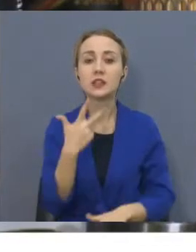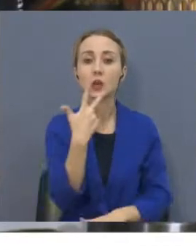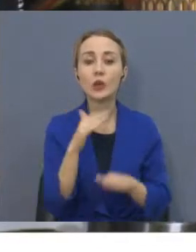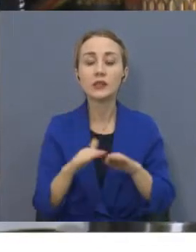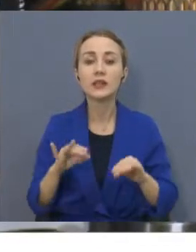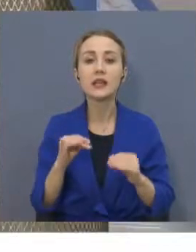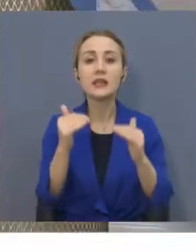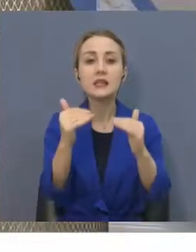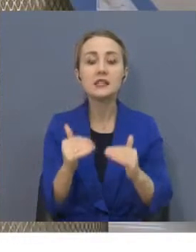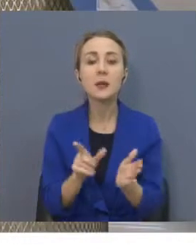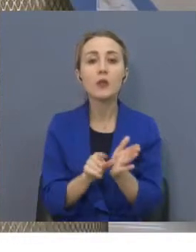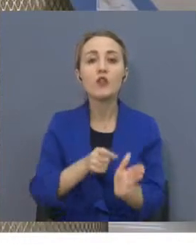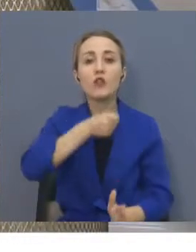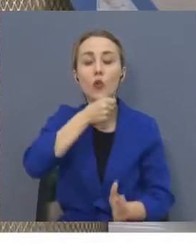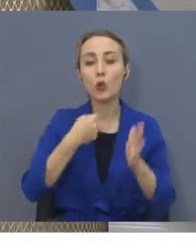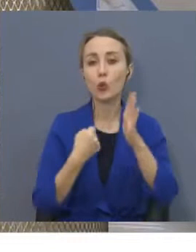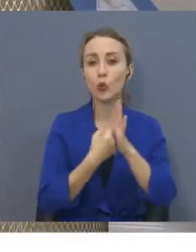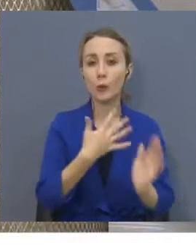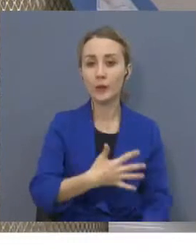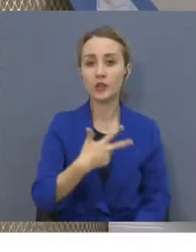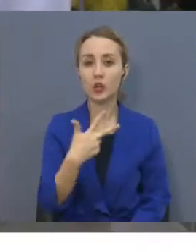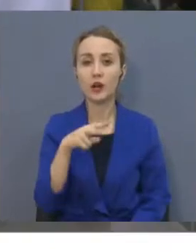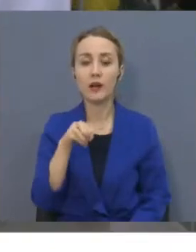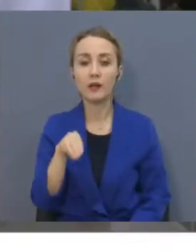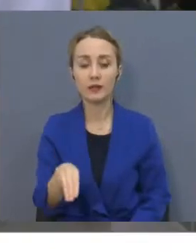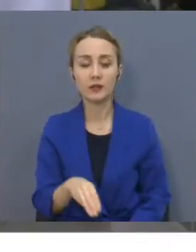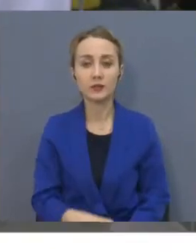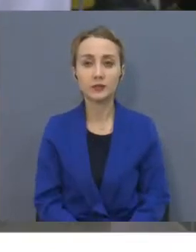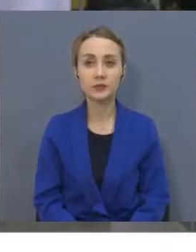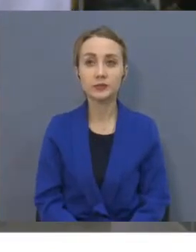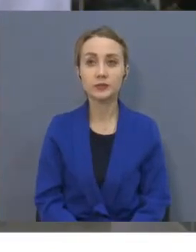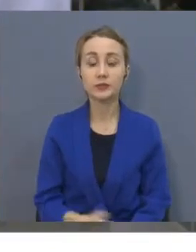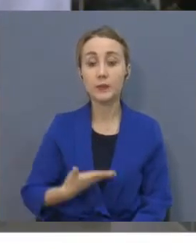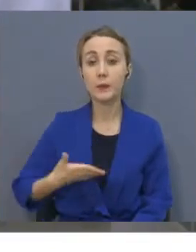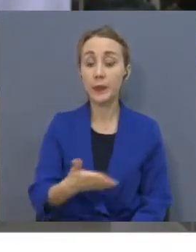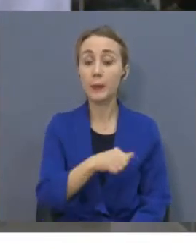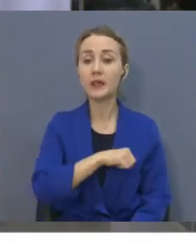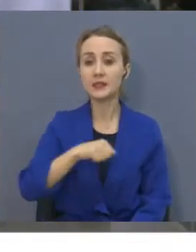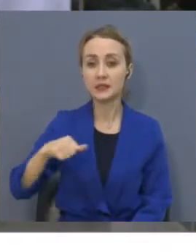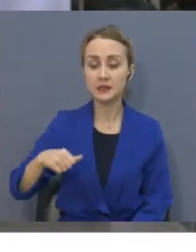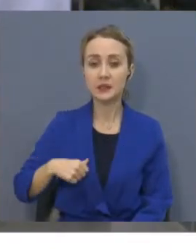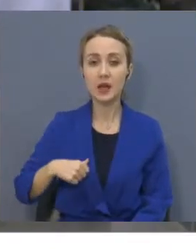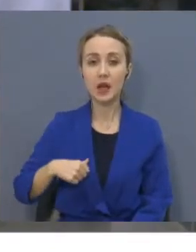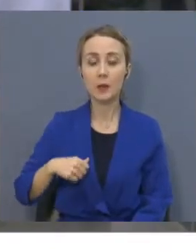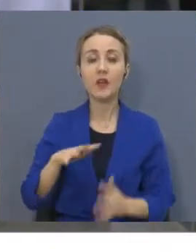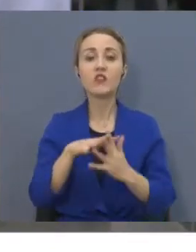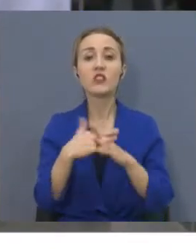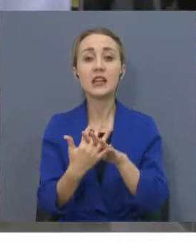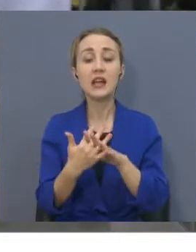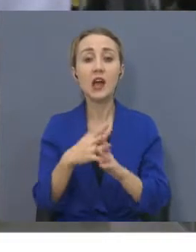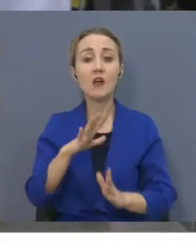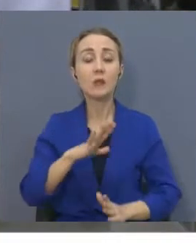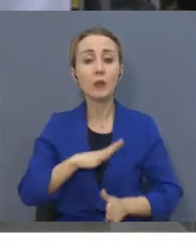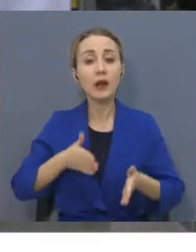и снизить их пенсионный возраст до 53 лет. Мы сами являемся выходцами с деревни